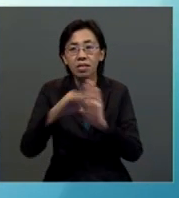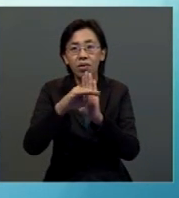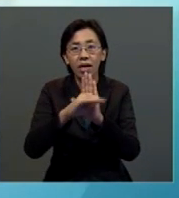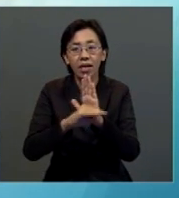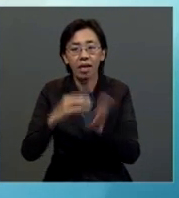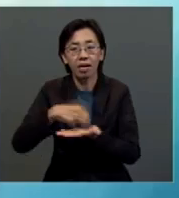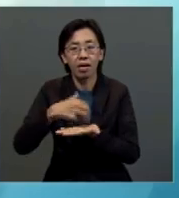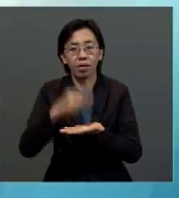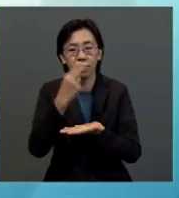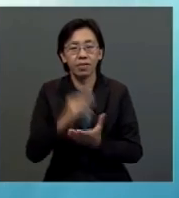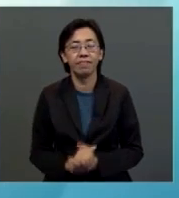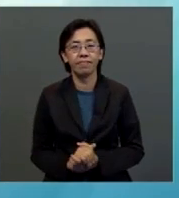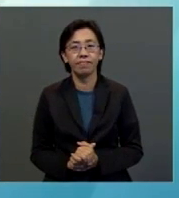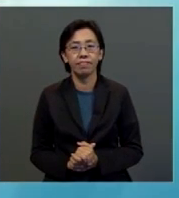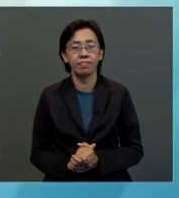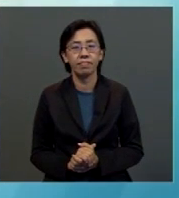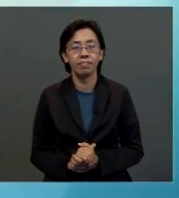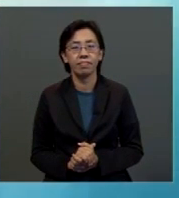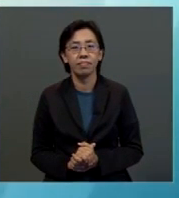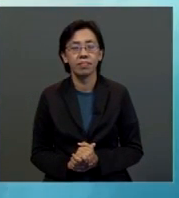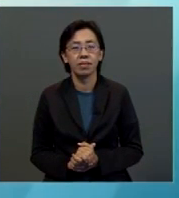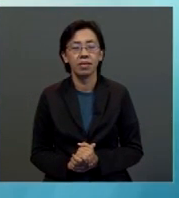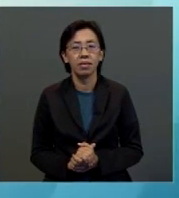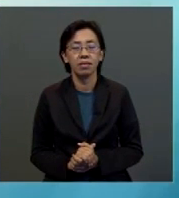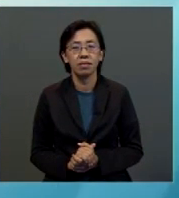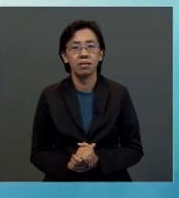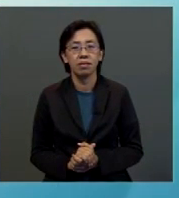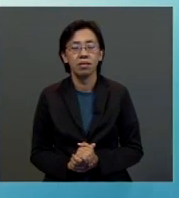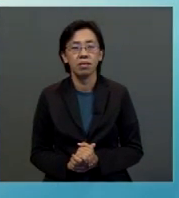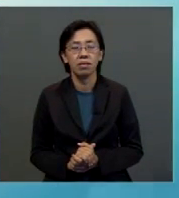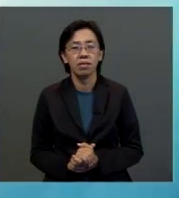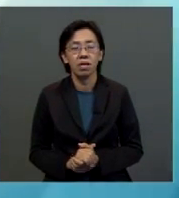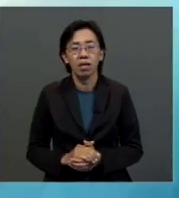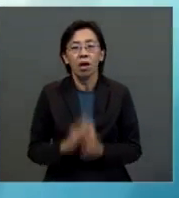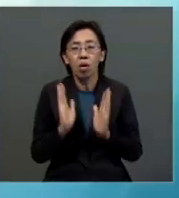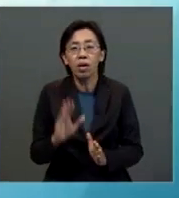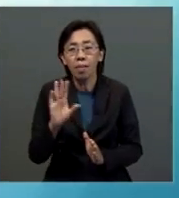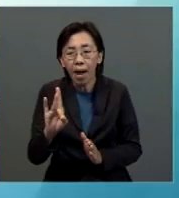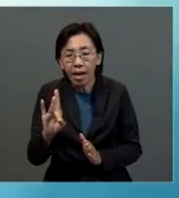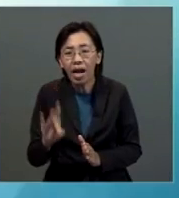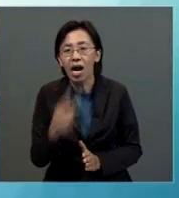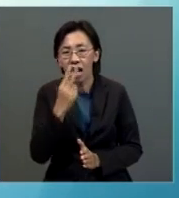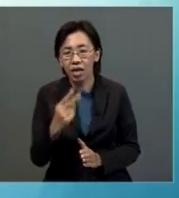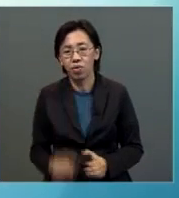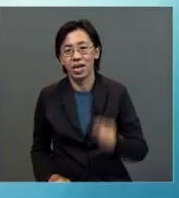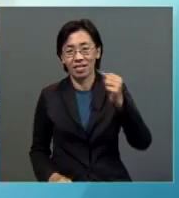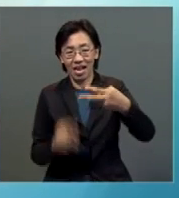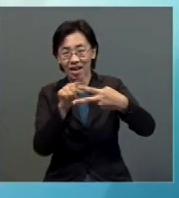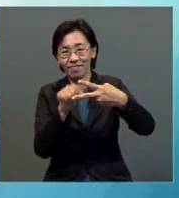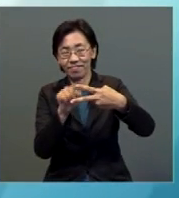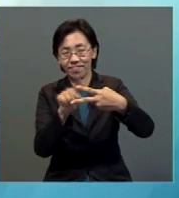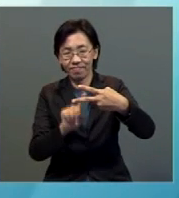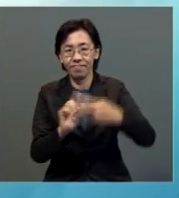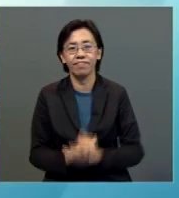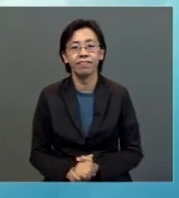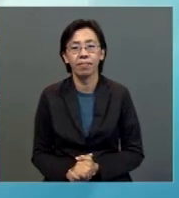ผู้ที่เจ็บป่วย8รายในวันนี้ตามตารางนี้นะครับก็จะพบว่